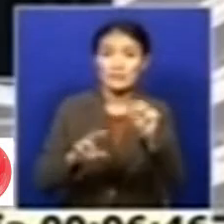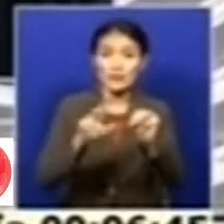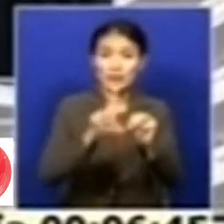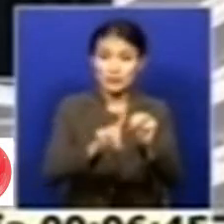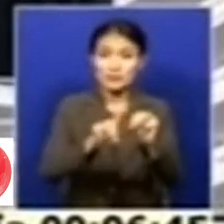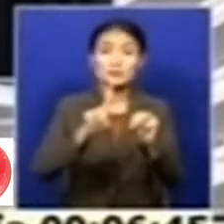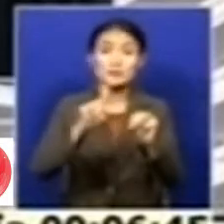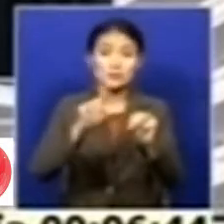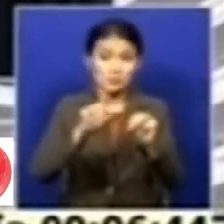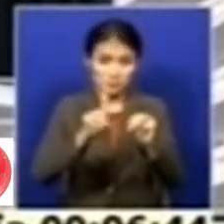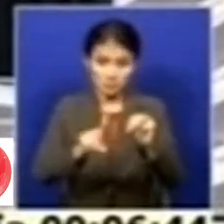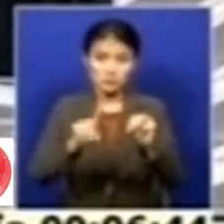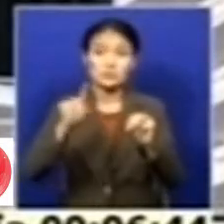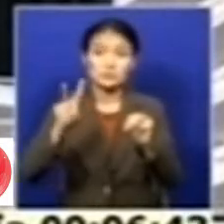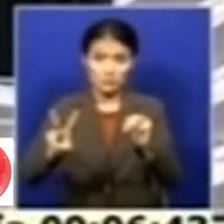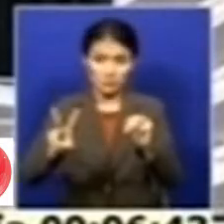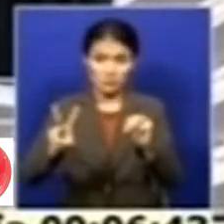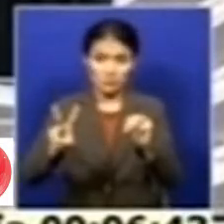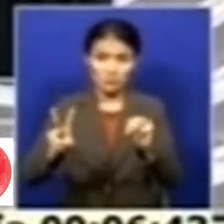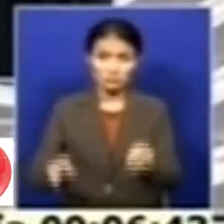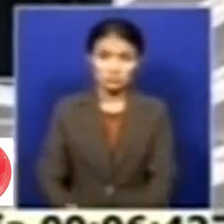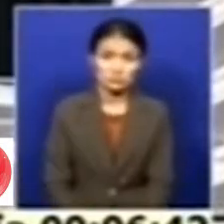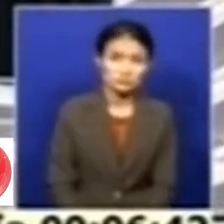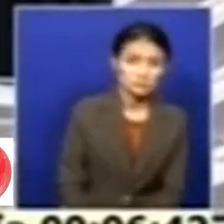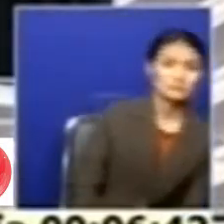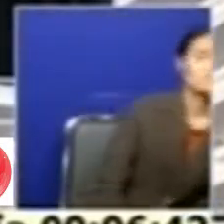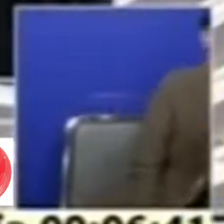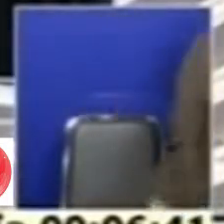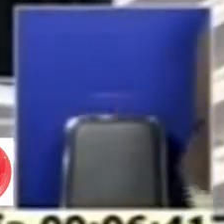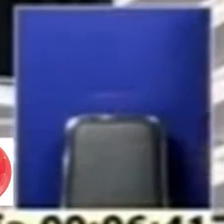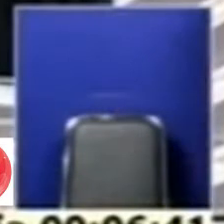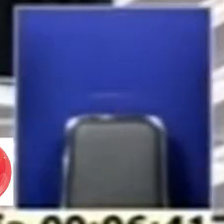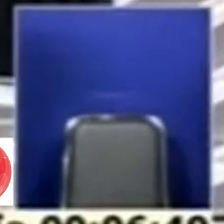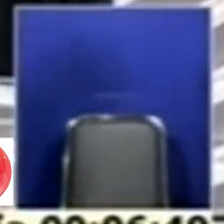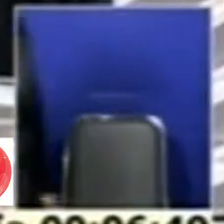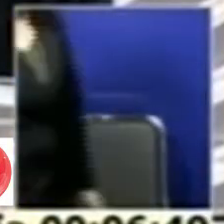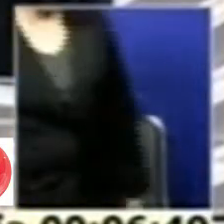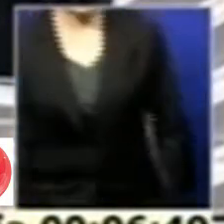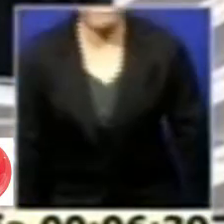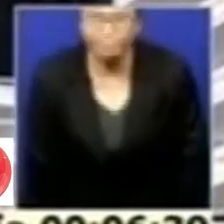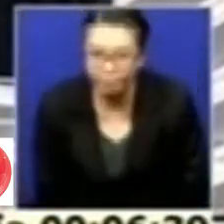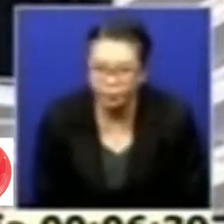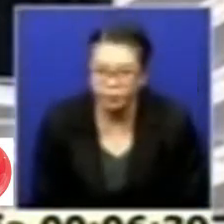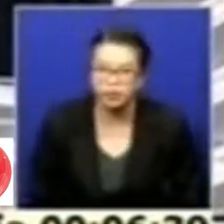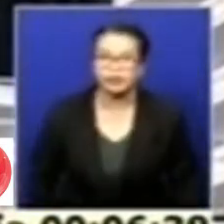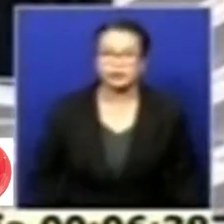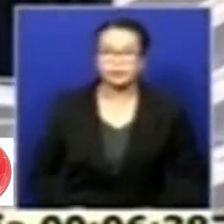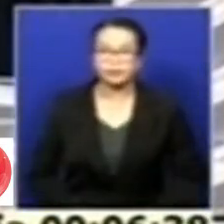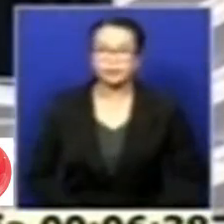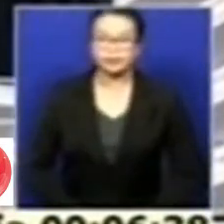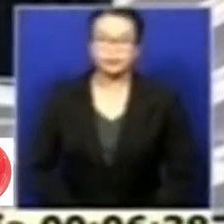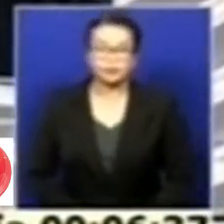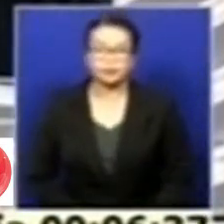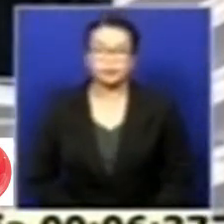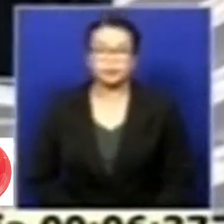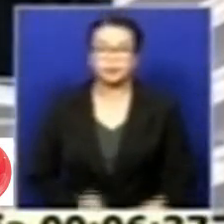ซึ่งทางพลตรีบุรินทร์นะครับตัวท่านก็ได้ชี้แจงว่ากรณีนี้นะครับคุณวันเฉลิมไม่ได้ถูกแ